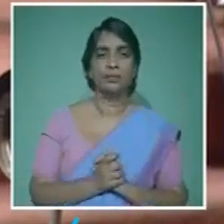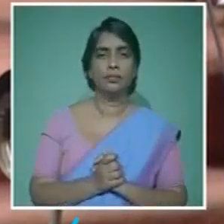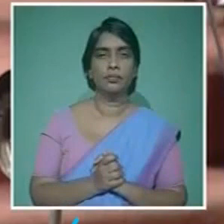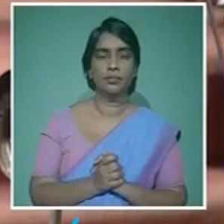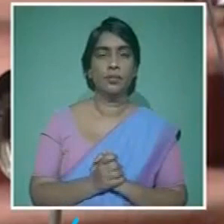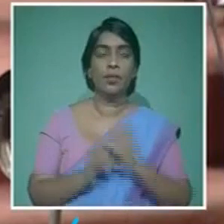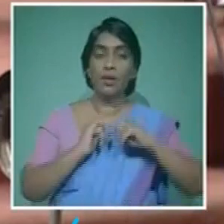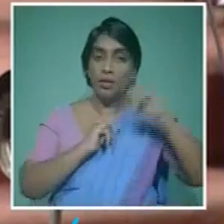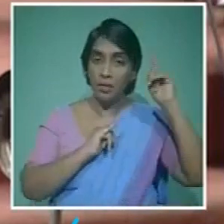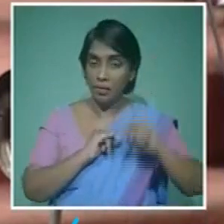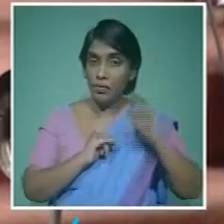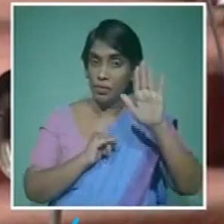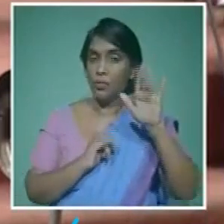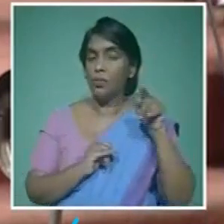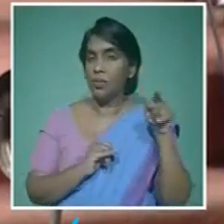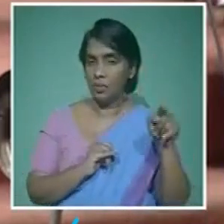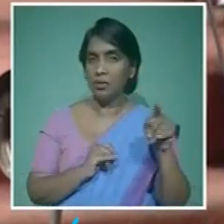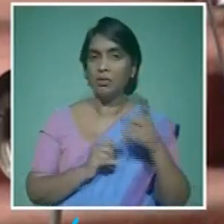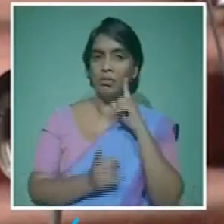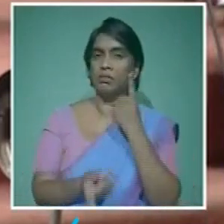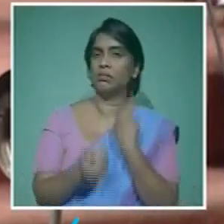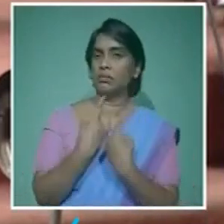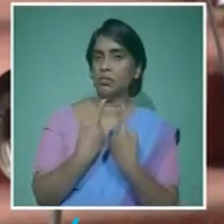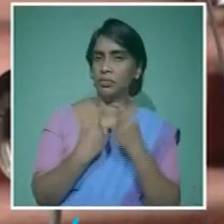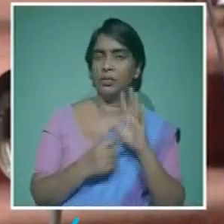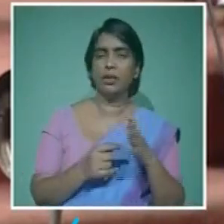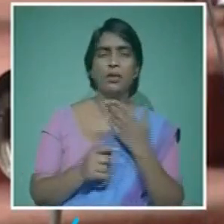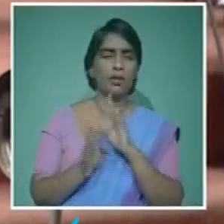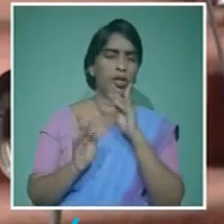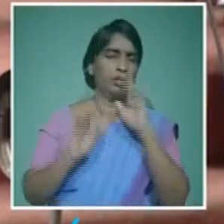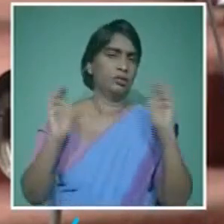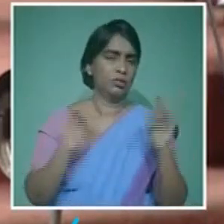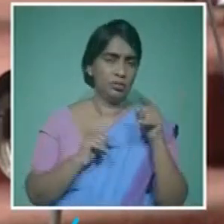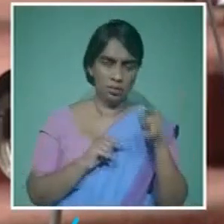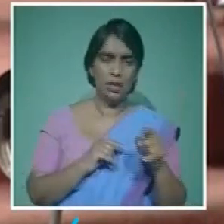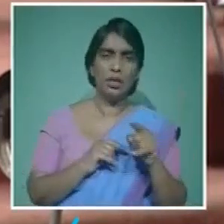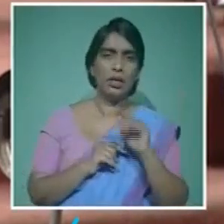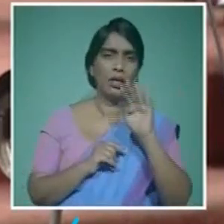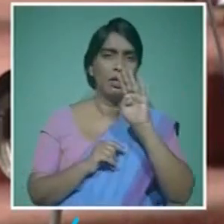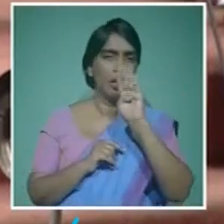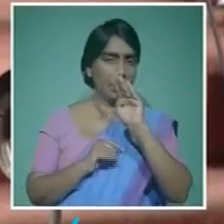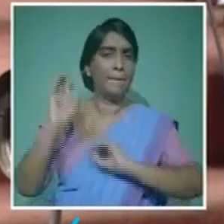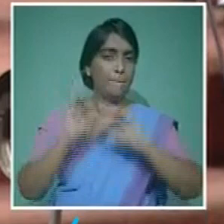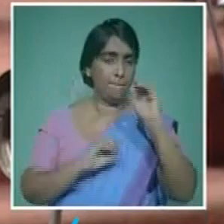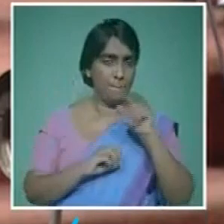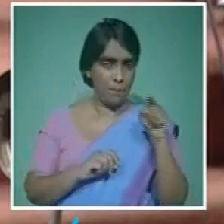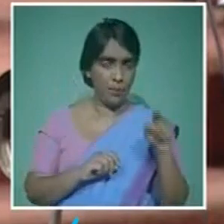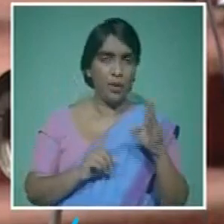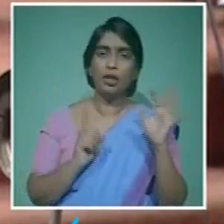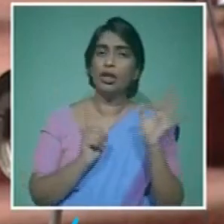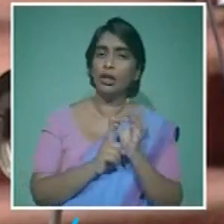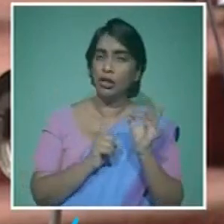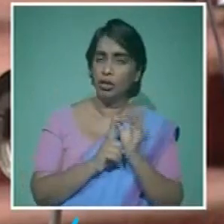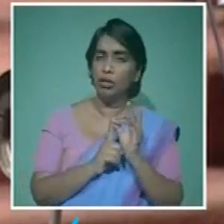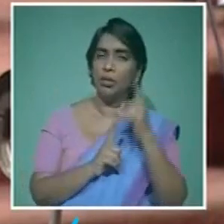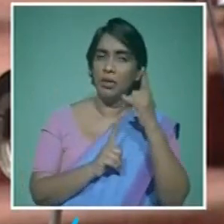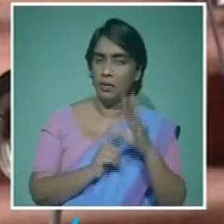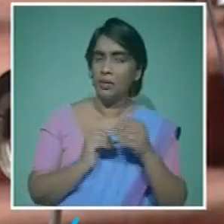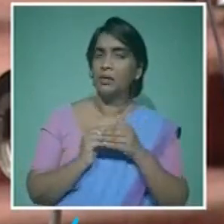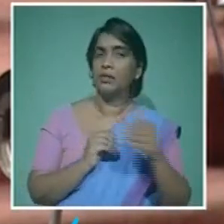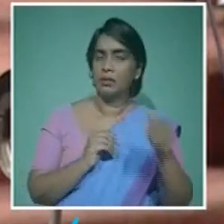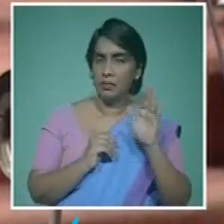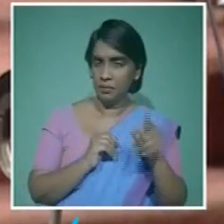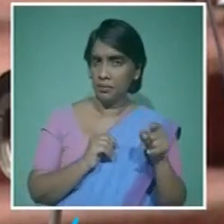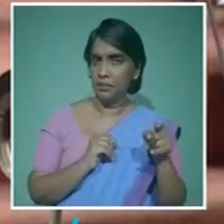பல்கலைக்கழகத்தால் ஆய்வு செய்யப்பட்டு ஏறக்குறைய 40% மாணவர்கள்